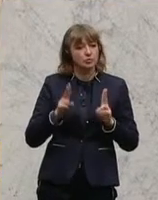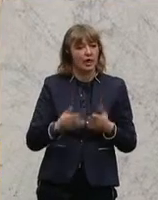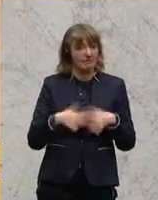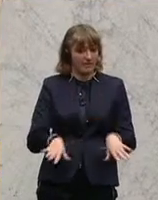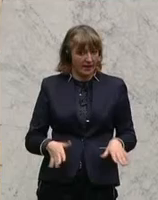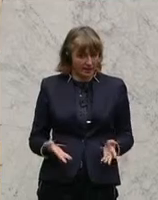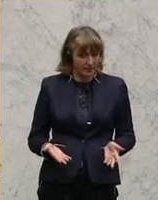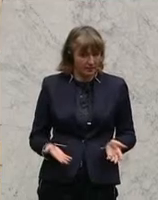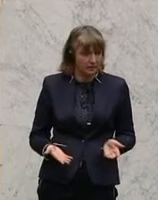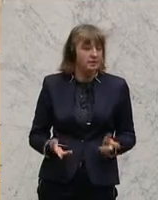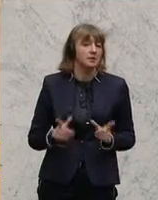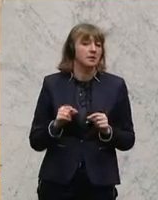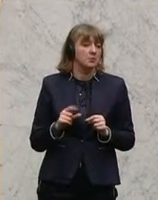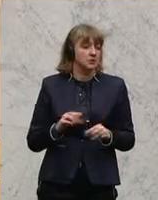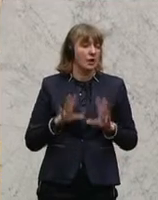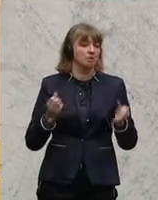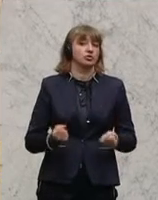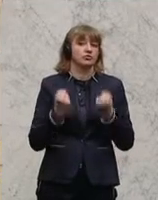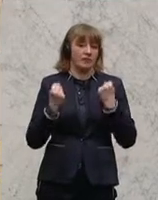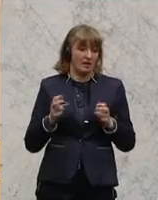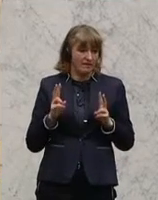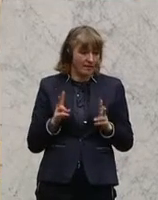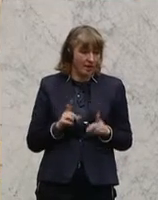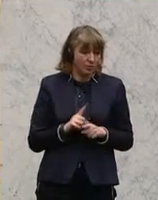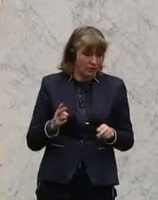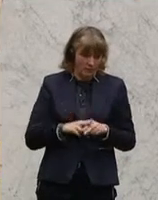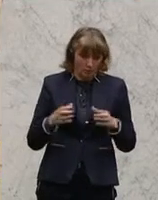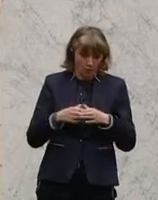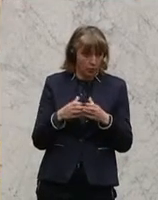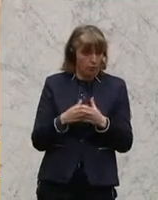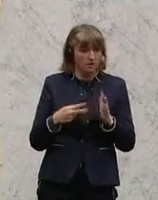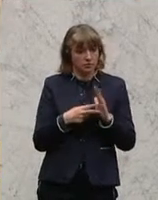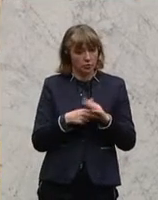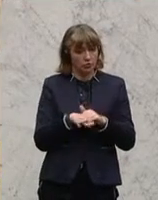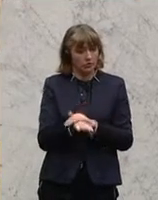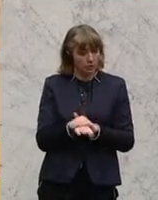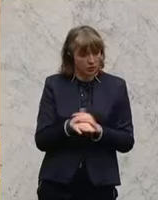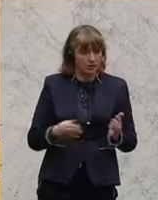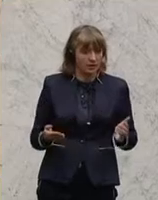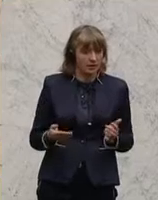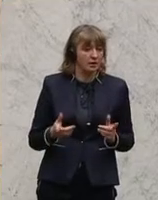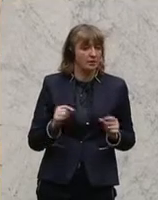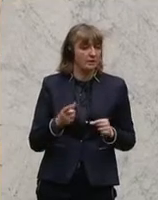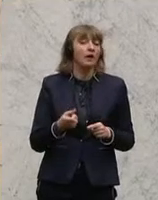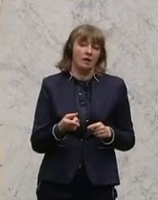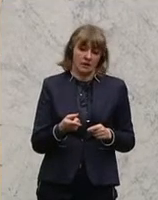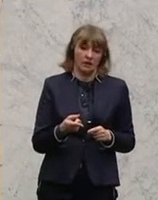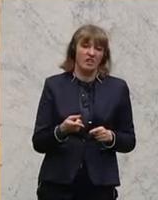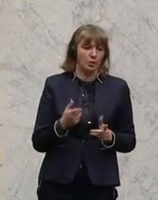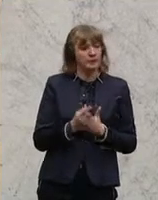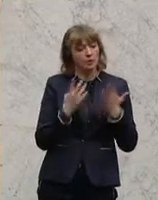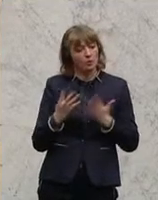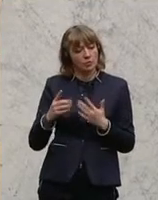gehen. Das Ganze erschwert in Wirklichkeit nur bei einer Gruppe von syrischen Flüchtlingen, die mit einer hohen Wahrscheinlichkeit